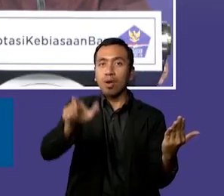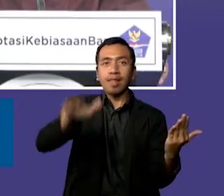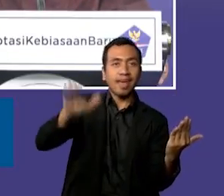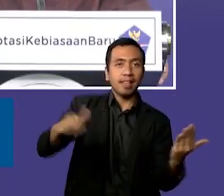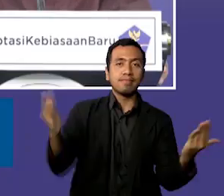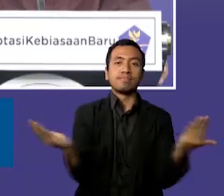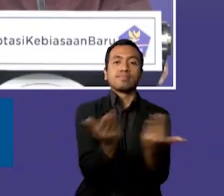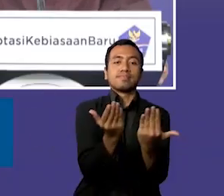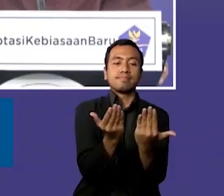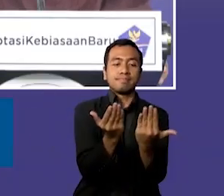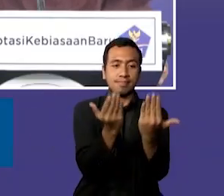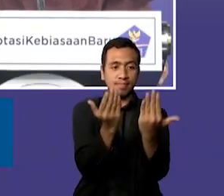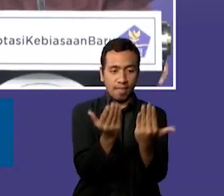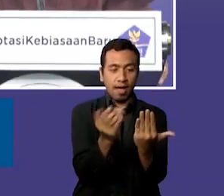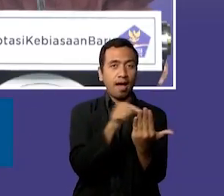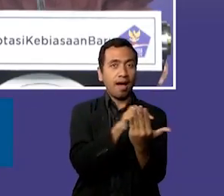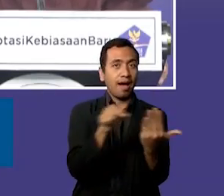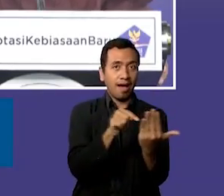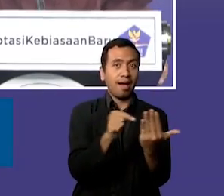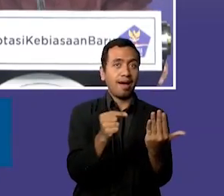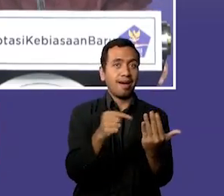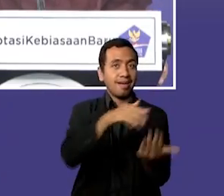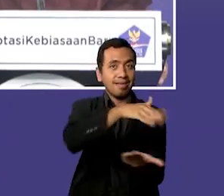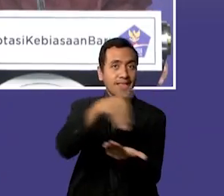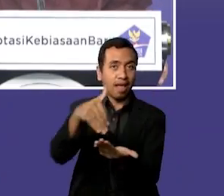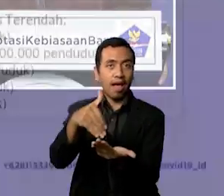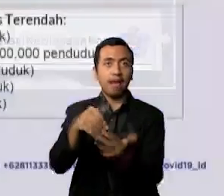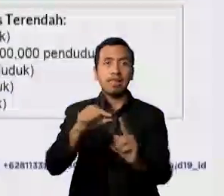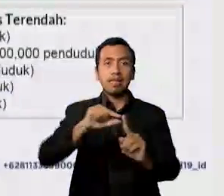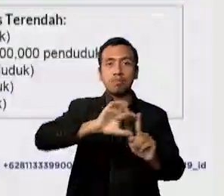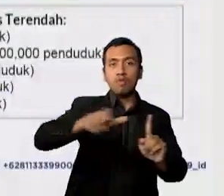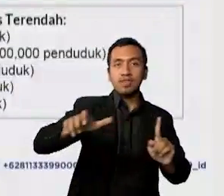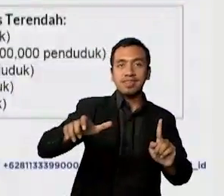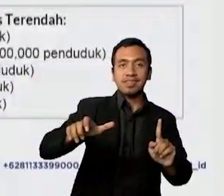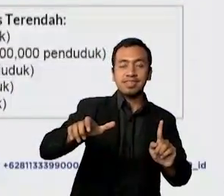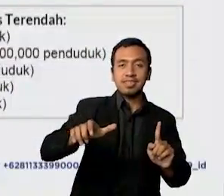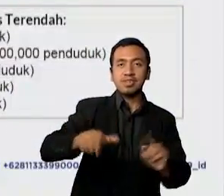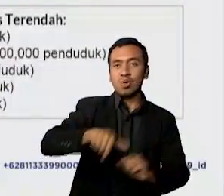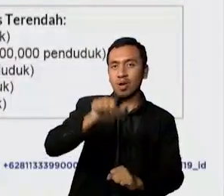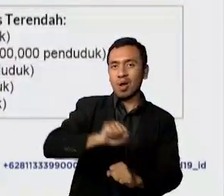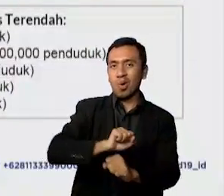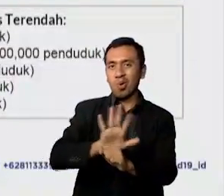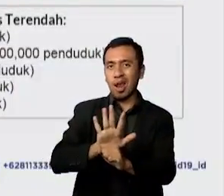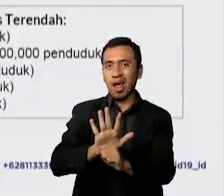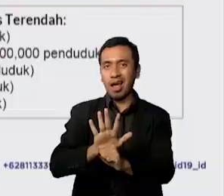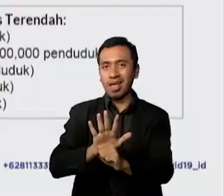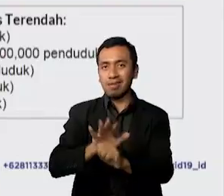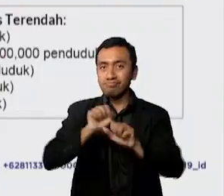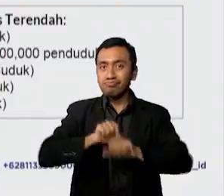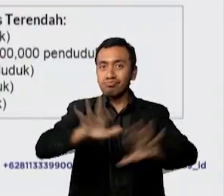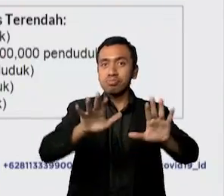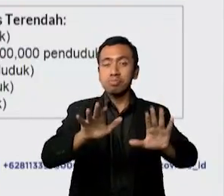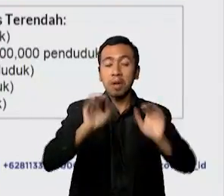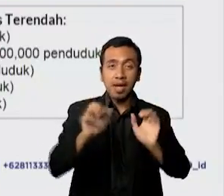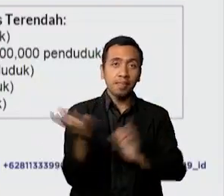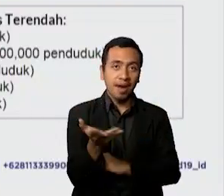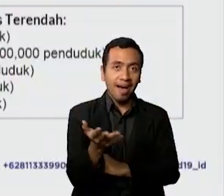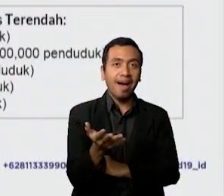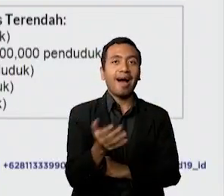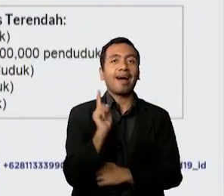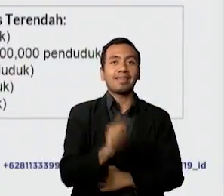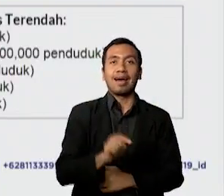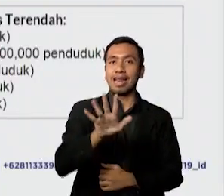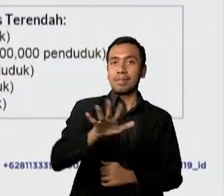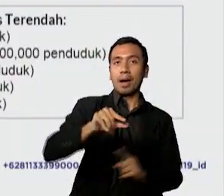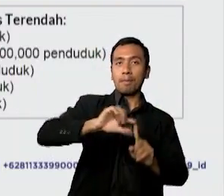100.000. Kita dapat melihat provinsi mana memiliki laju insidensi kasus positif tertinggi. Terdapat 5 provinsi